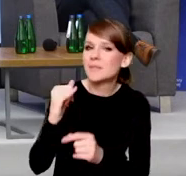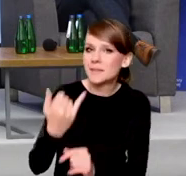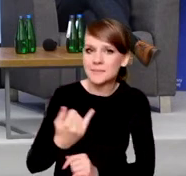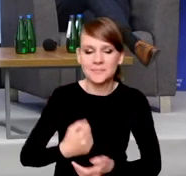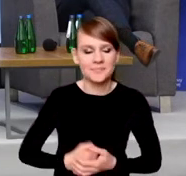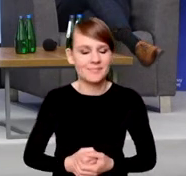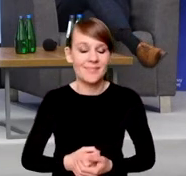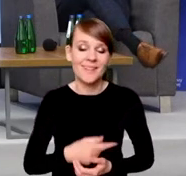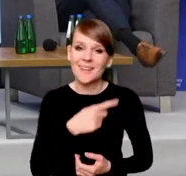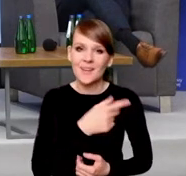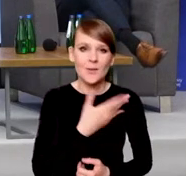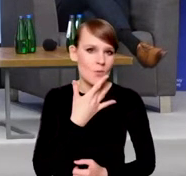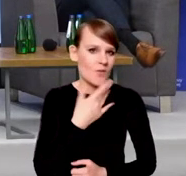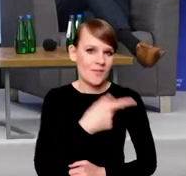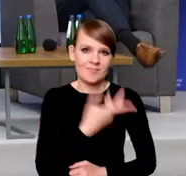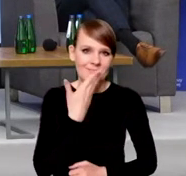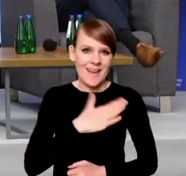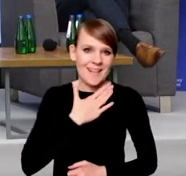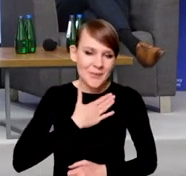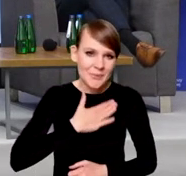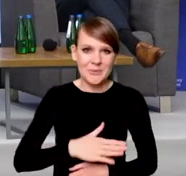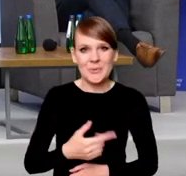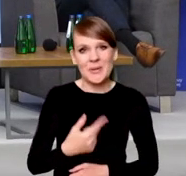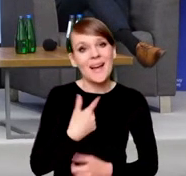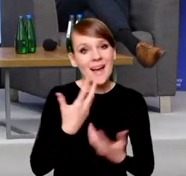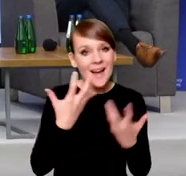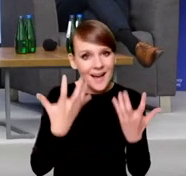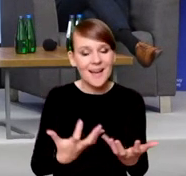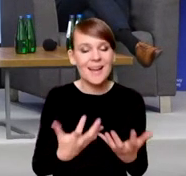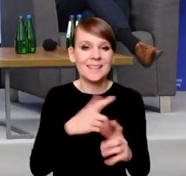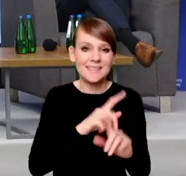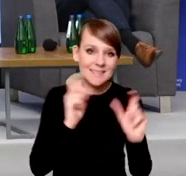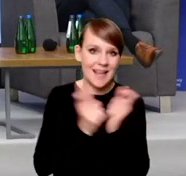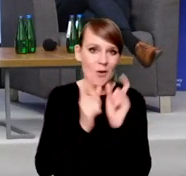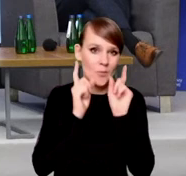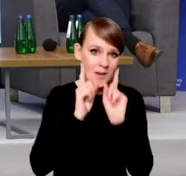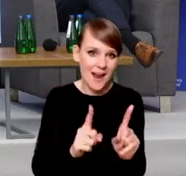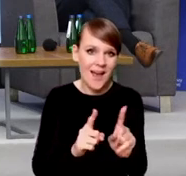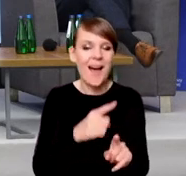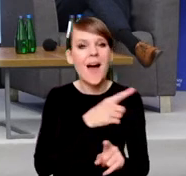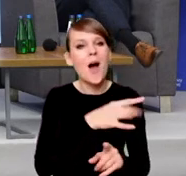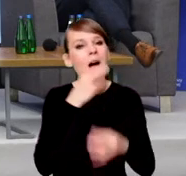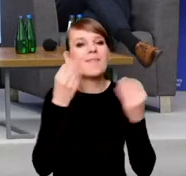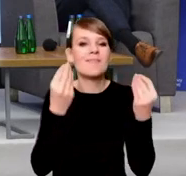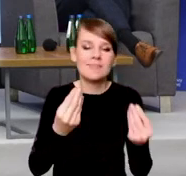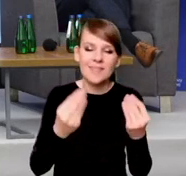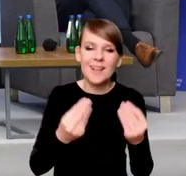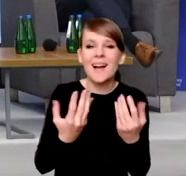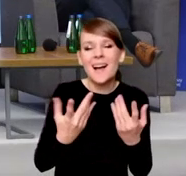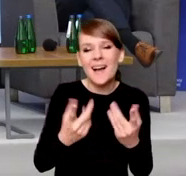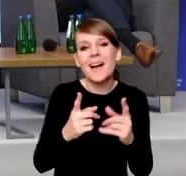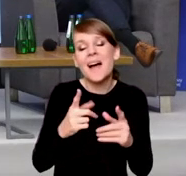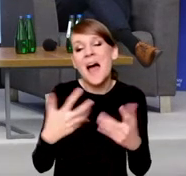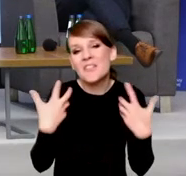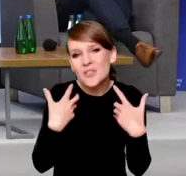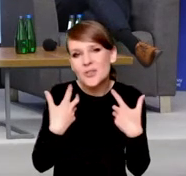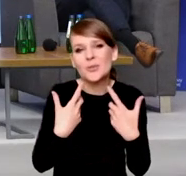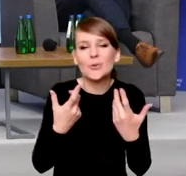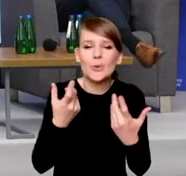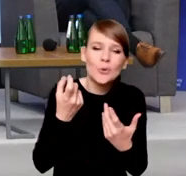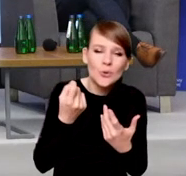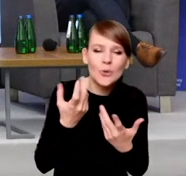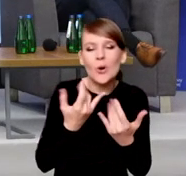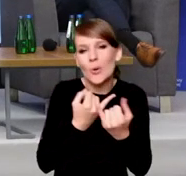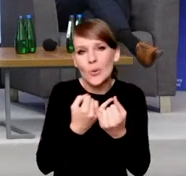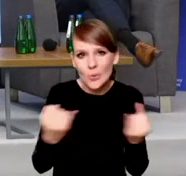słowa. Chciałbym, żeby były do końca prawdziwe. Oczywiście nie jest tak bardzo różowo, jak chcielibyśmy, ale rzeczywiście jest coś takiego w